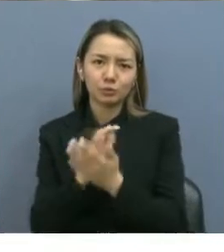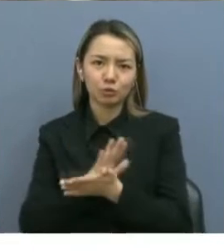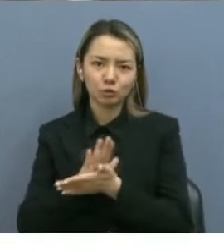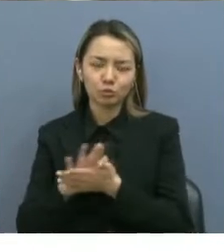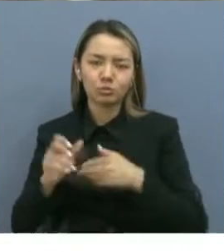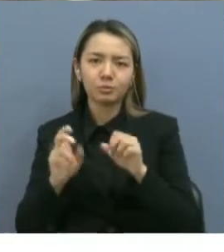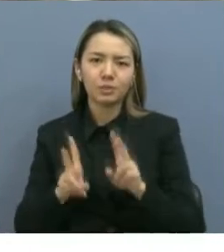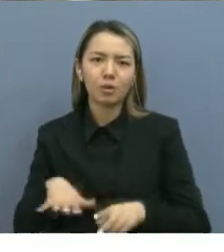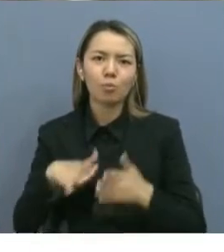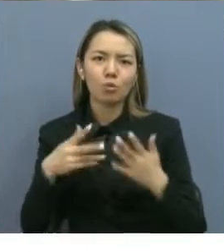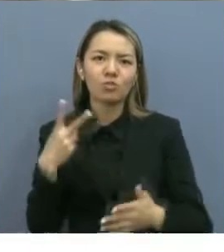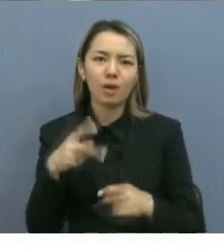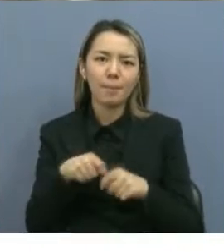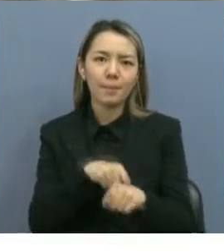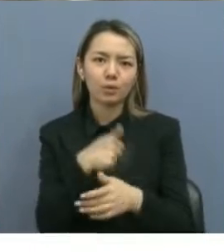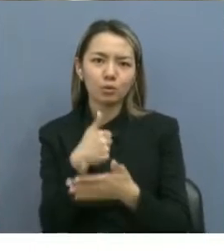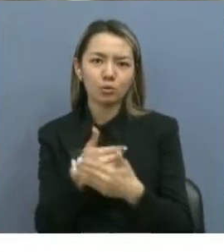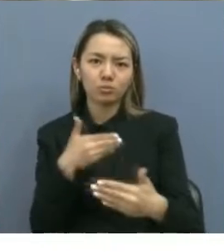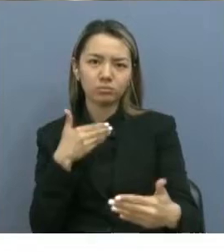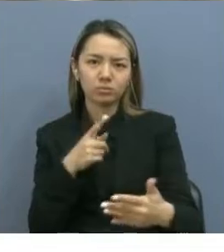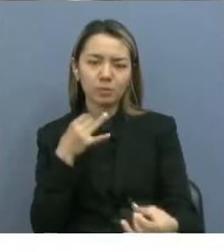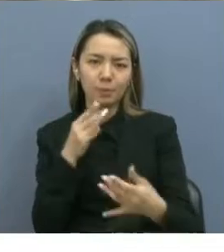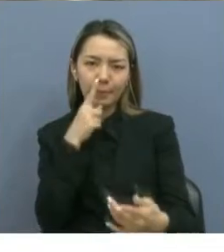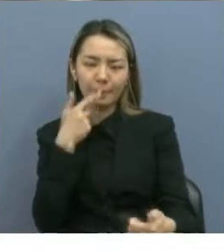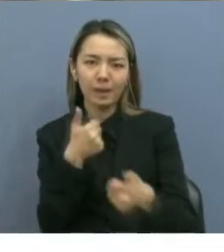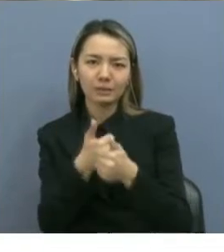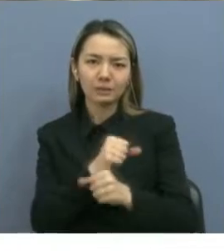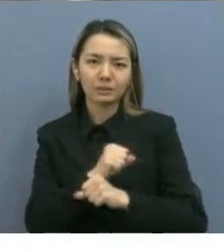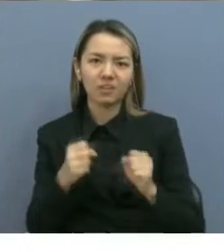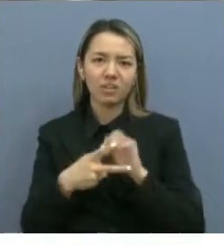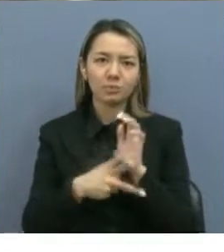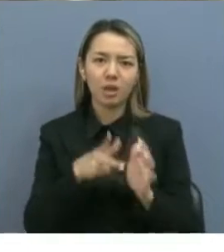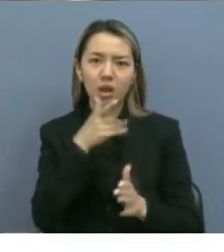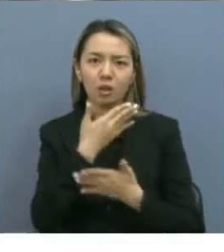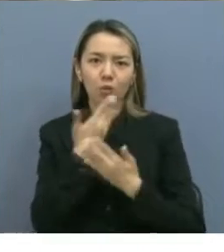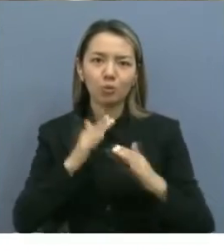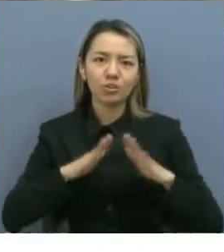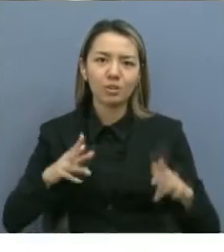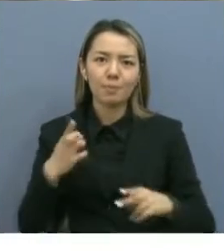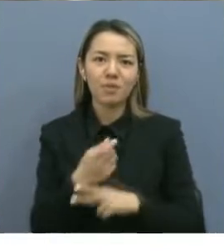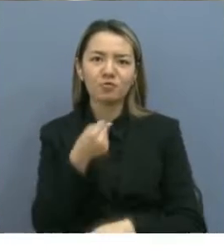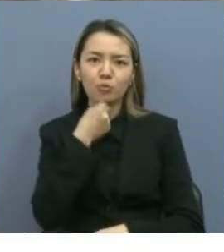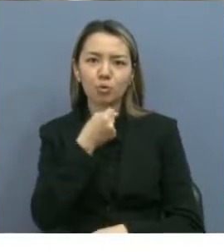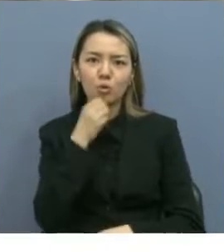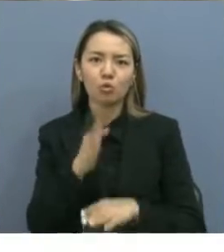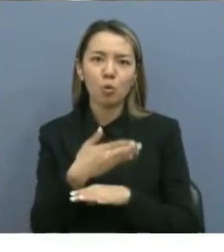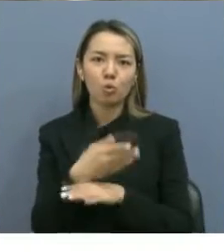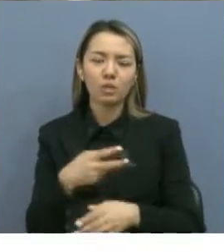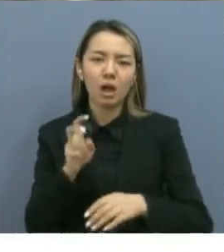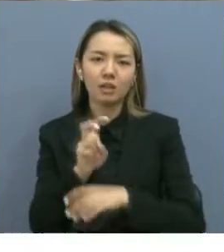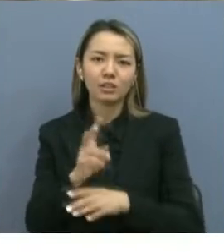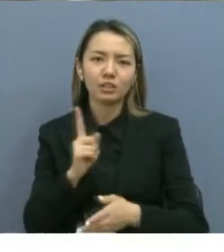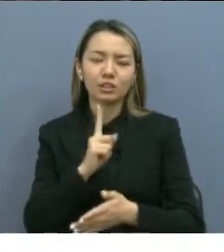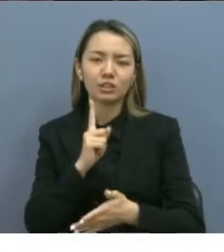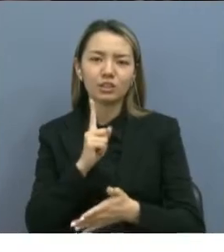Адамдар арасында кем дегенде 2 метр арақашықтықты сақтау қажет. Сондай-ақ кәмелеттік жасқа толмаған балалардың үлкен адамдарсыз далада жүруіне рұқсат